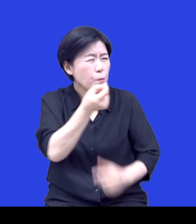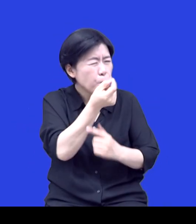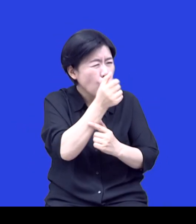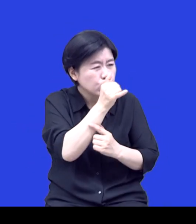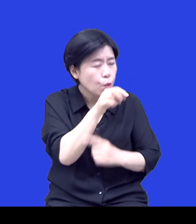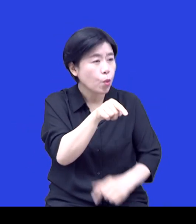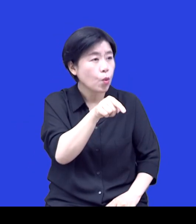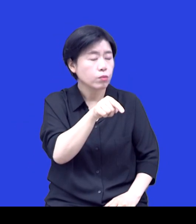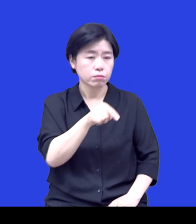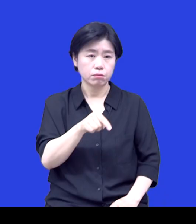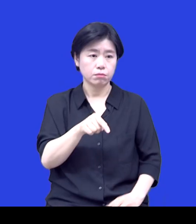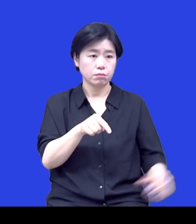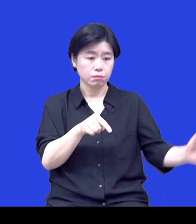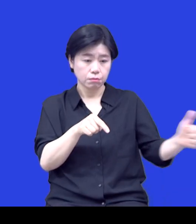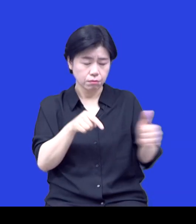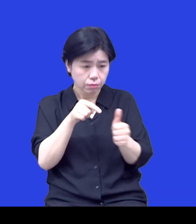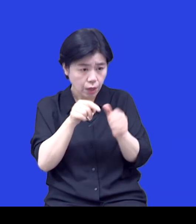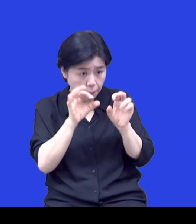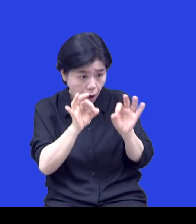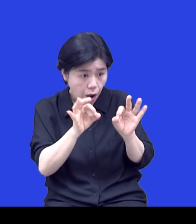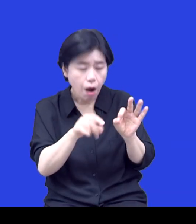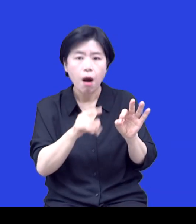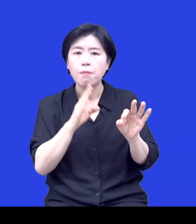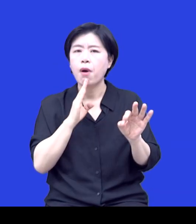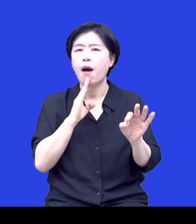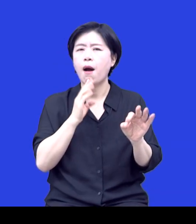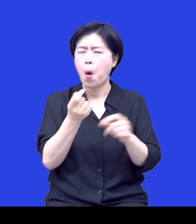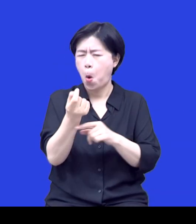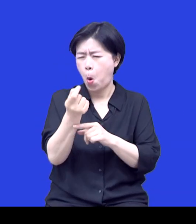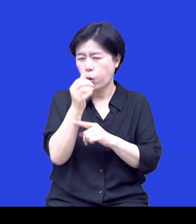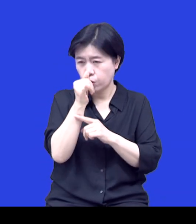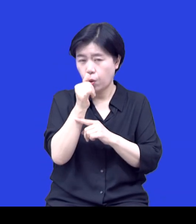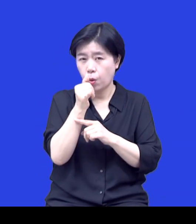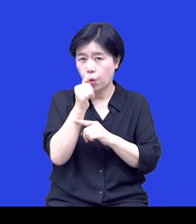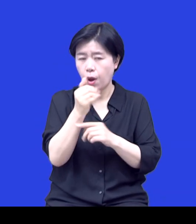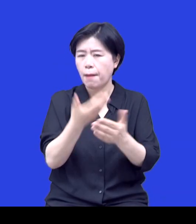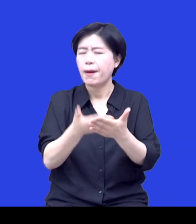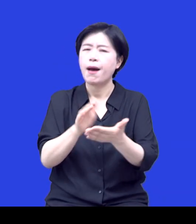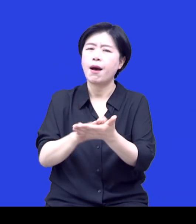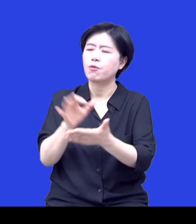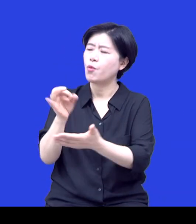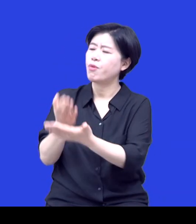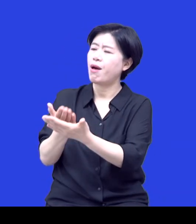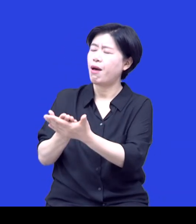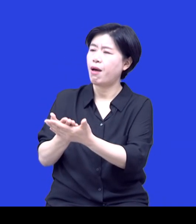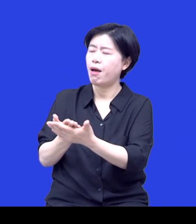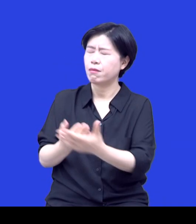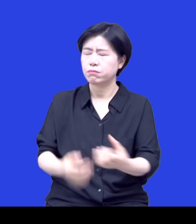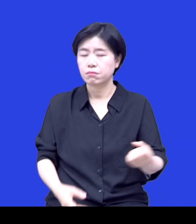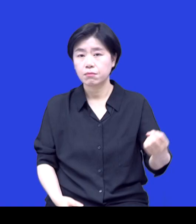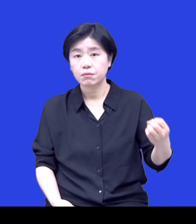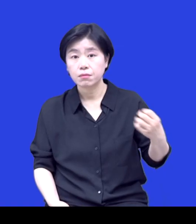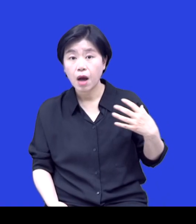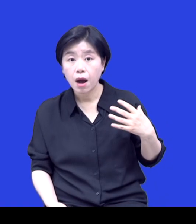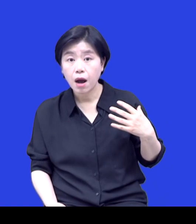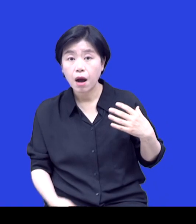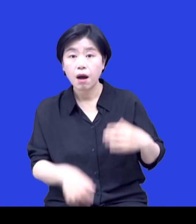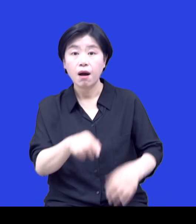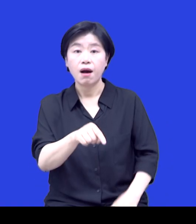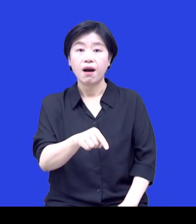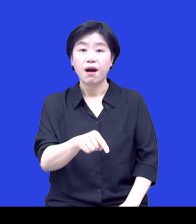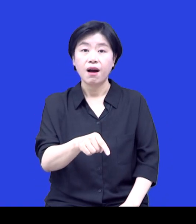그러더니 또 인간이 양심이 있으면 그냥 가야 되는데 이거 고쳐야 된다고. 그래가지고 견적을 내봤더니 이게